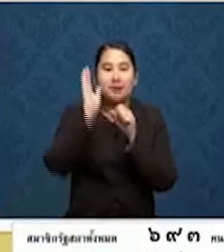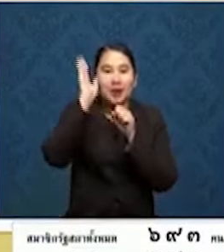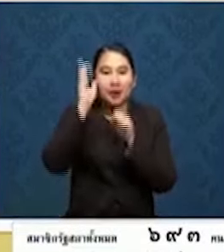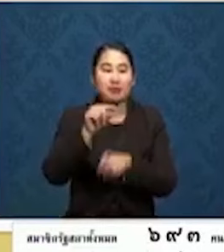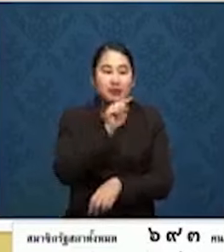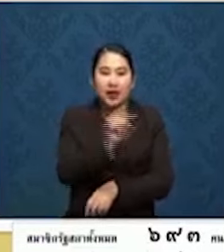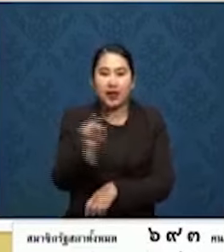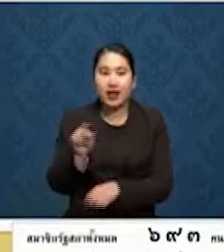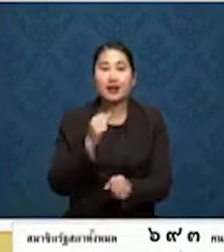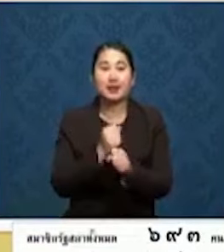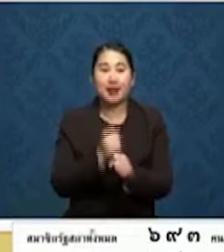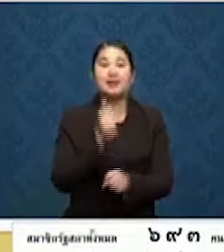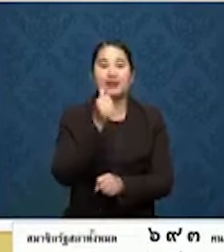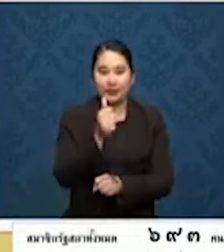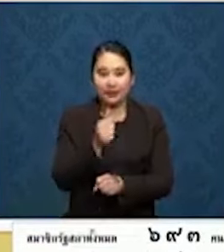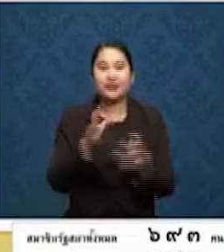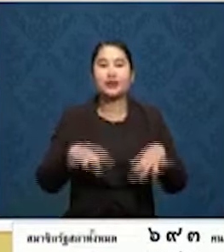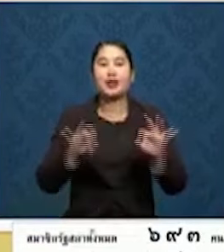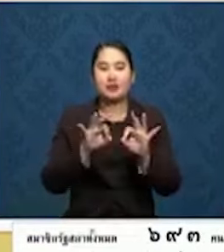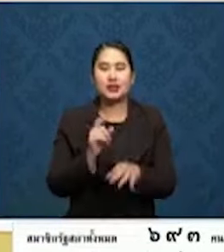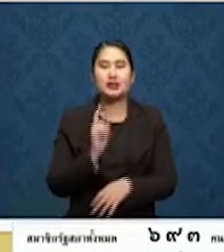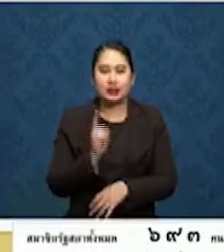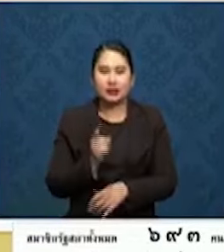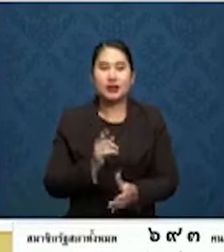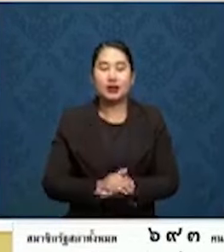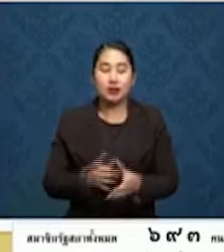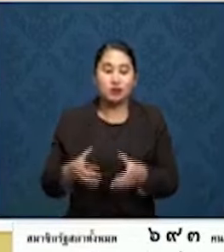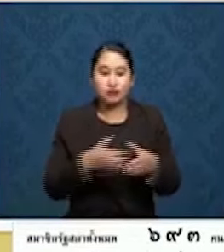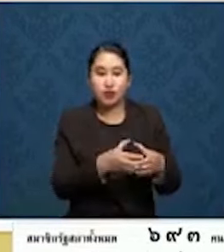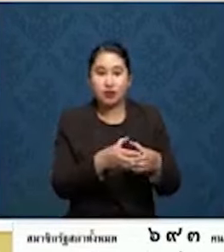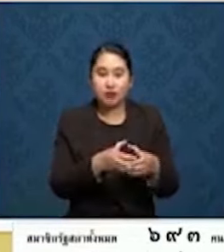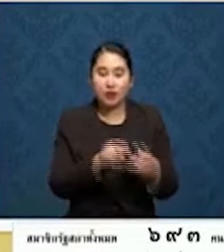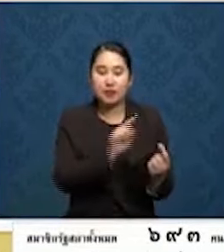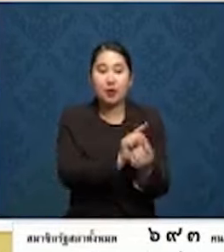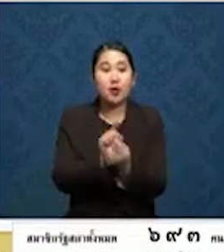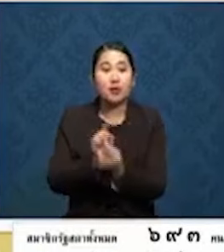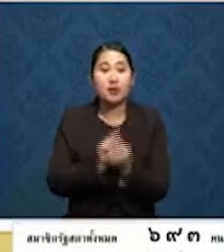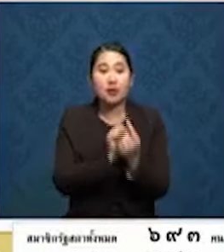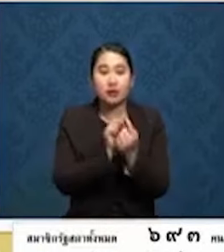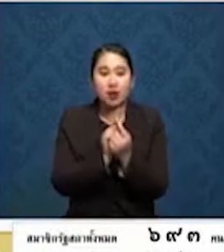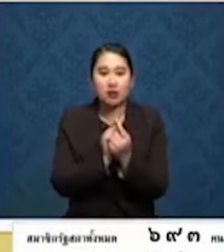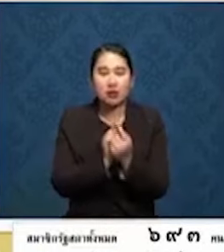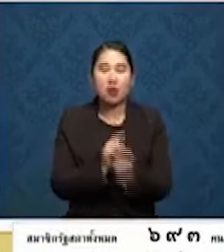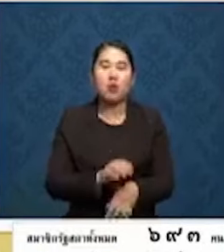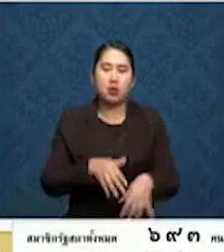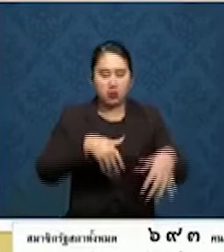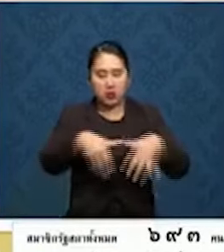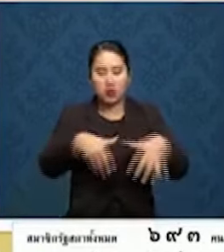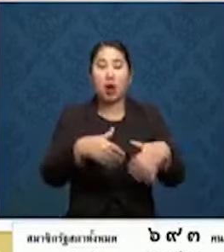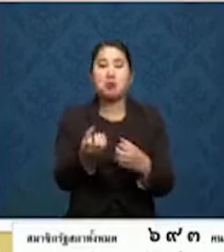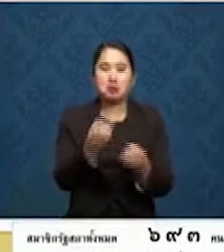ไม่อินกับเนื้อหานะครับอันนี้ผมพิจารณาอย่างอื่นไม่ได้จริง ๆโอเคจึงให้3จึงให้3เต็ม10 ใช่ครับ